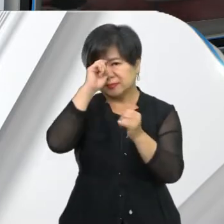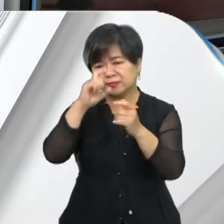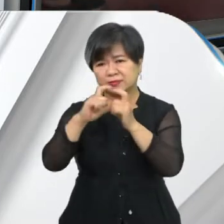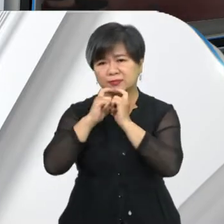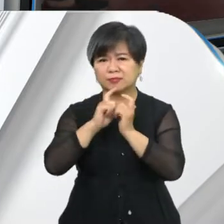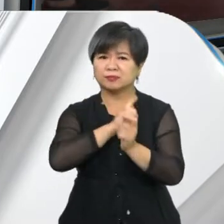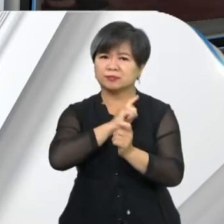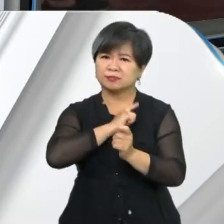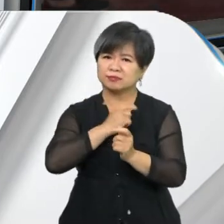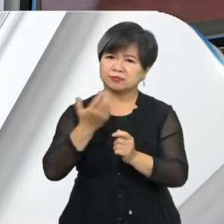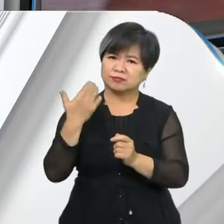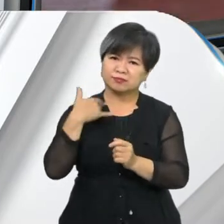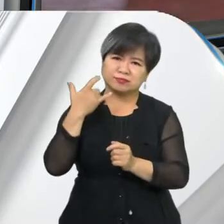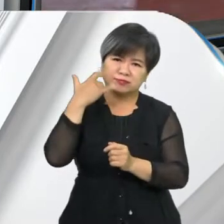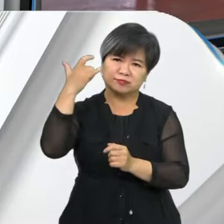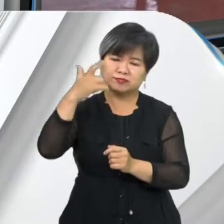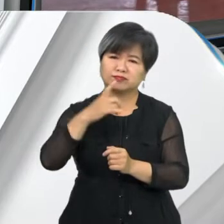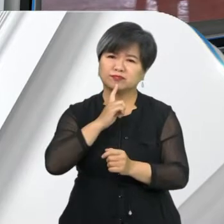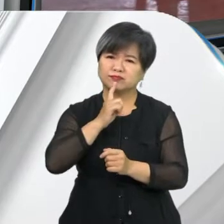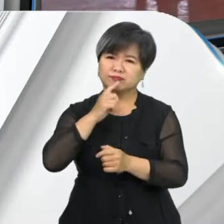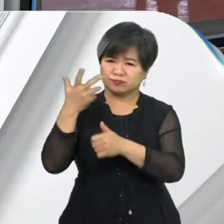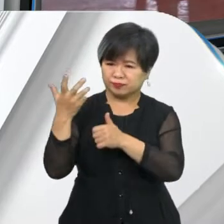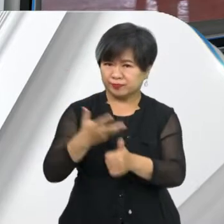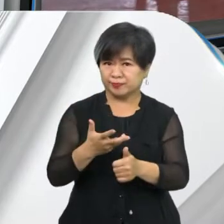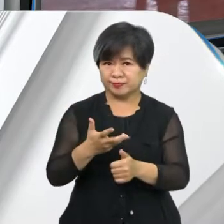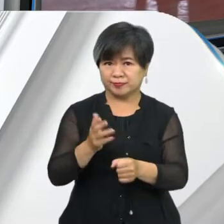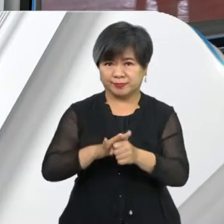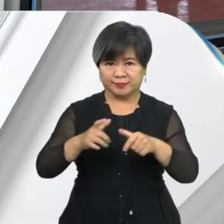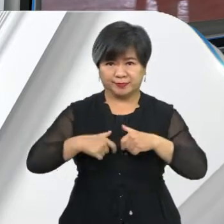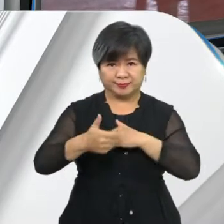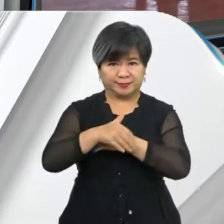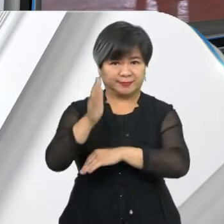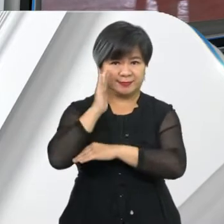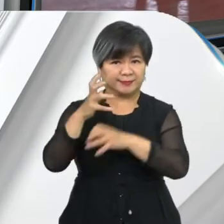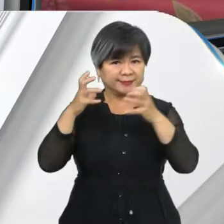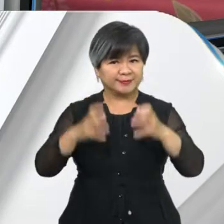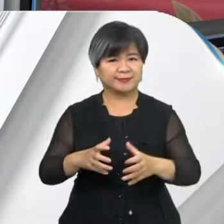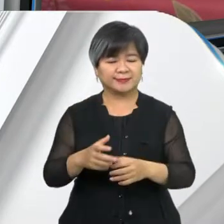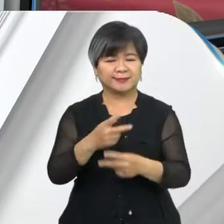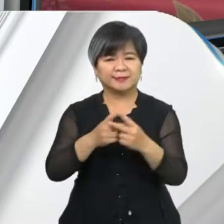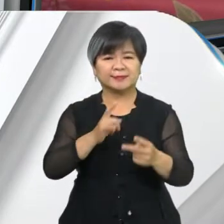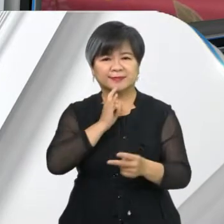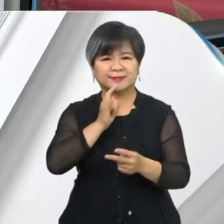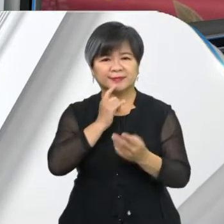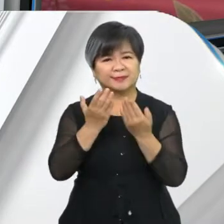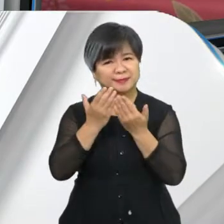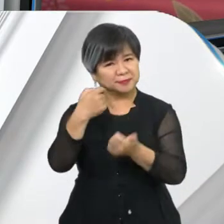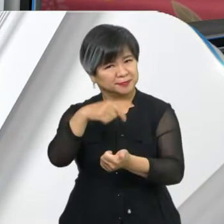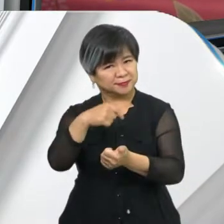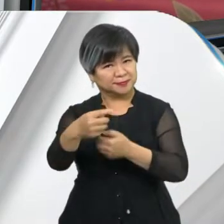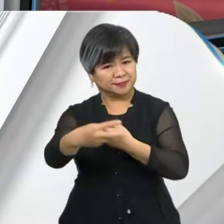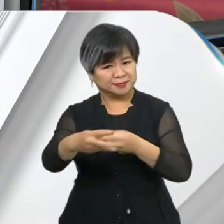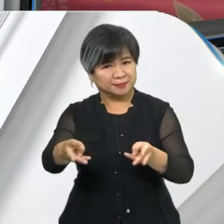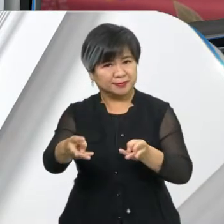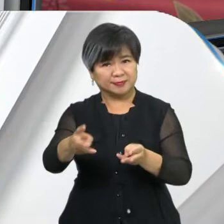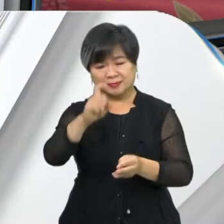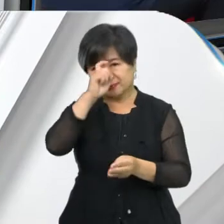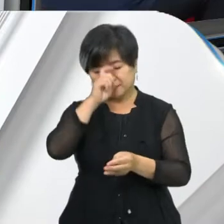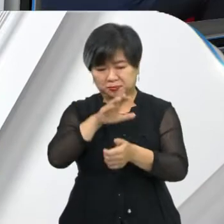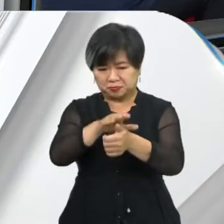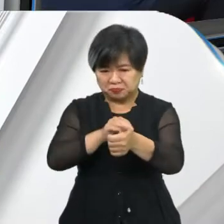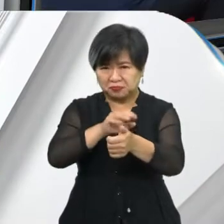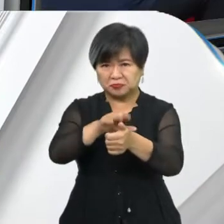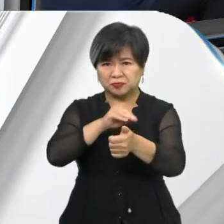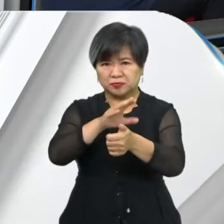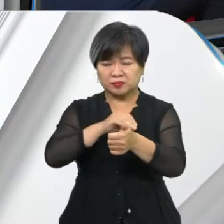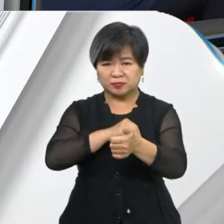准团体合计的目的，不心向公所是替撇开盘行业硬实板，希望透过好行业